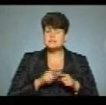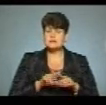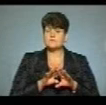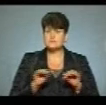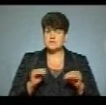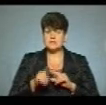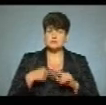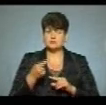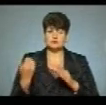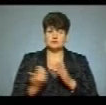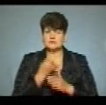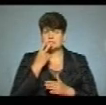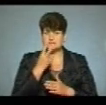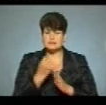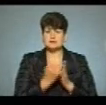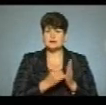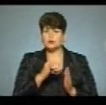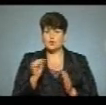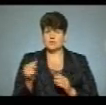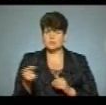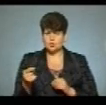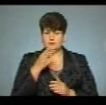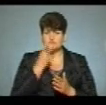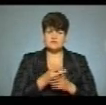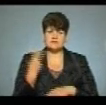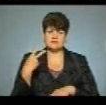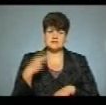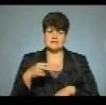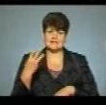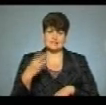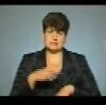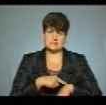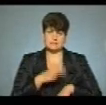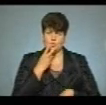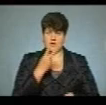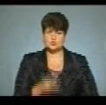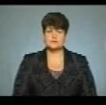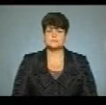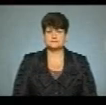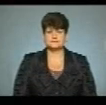все. Наступний випуск новин на телеканалі UA Тернопіль. Дивіться о 20:30. Побачимось.